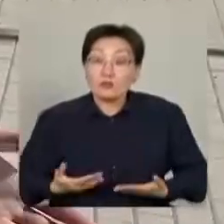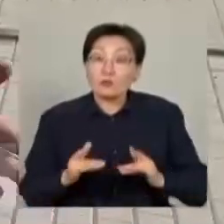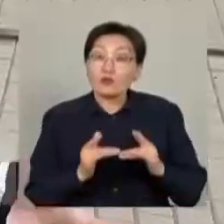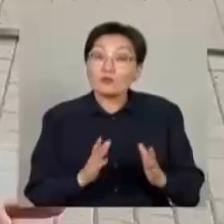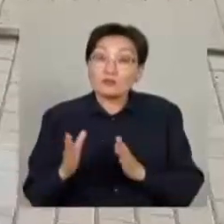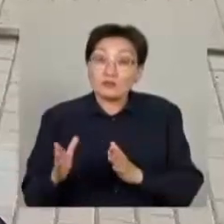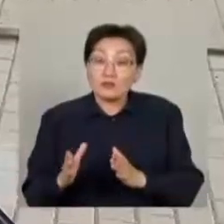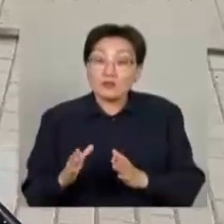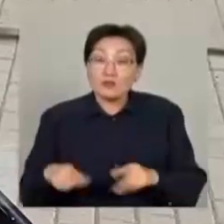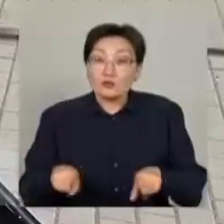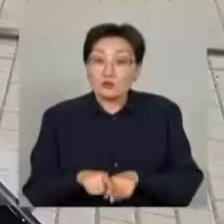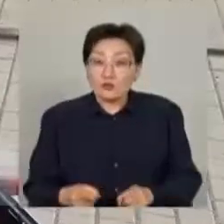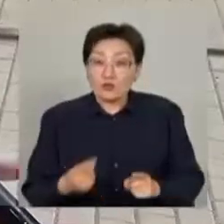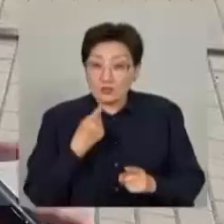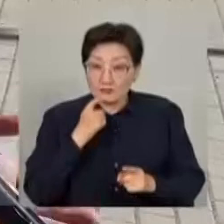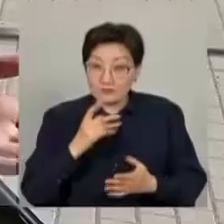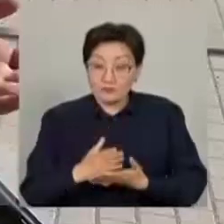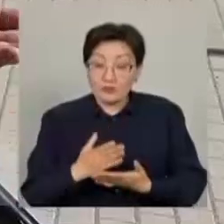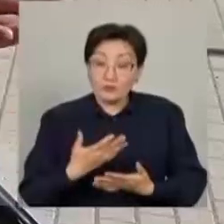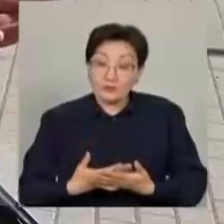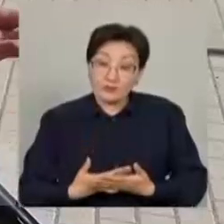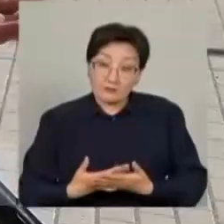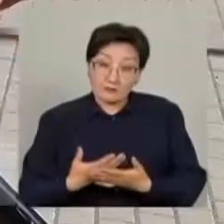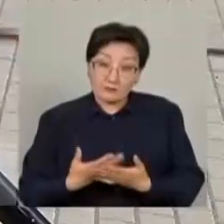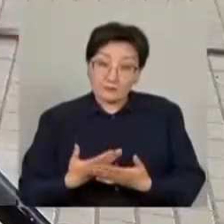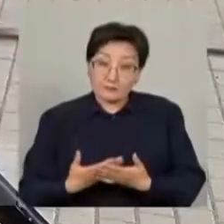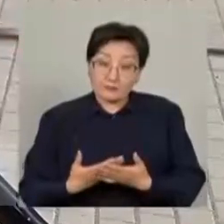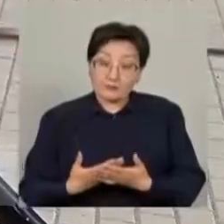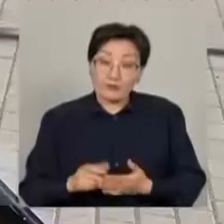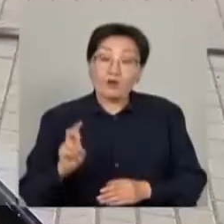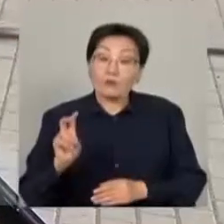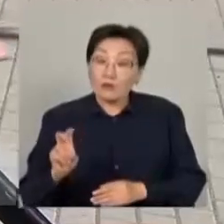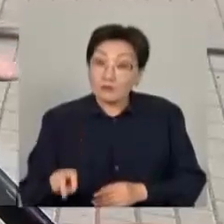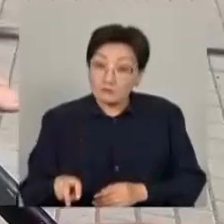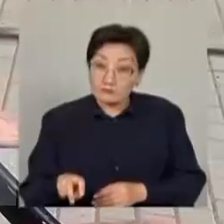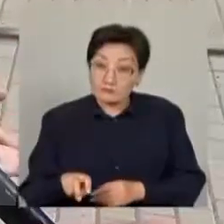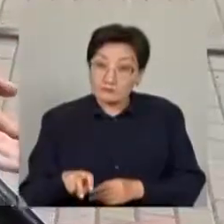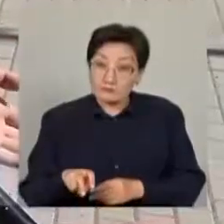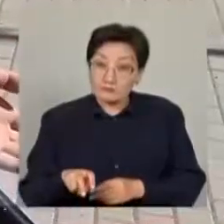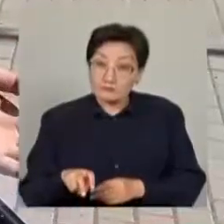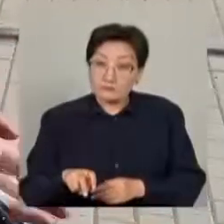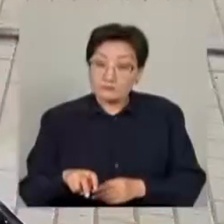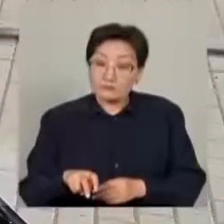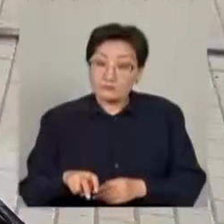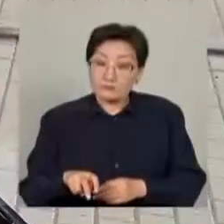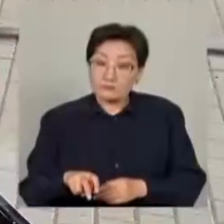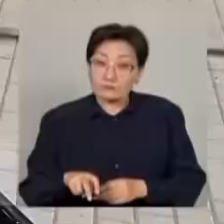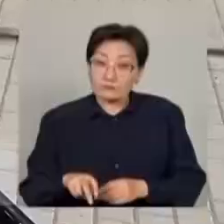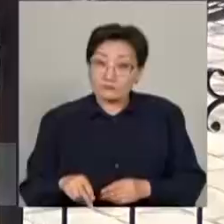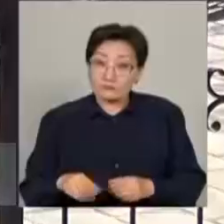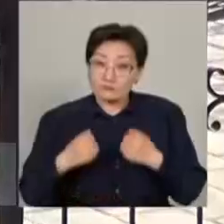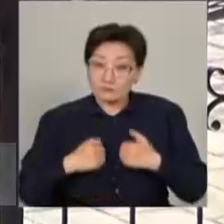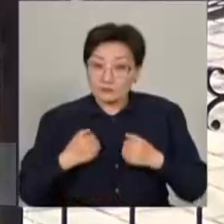общагада тоже үлкен қиындықтар береді. Мысалы кәдімгідей барып жану, иә, сондай жағынан